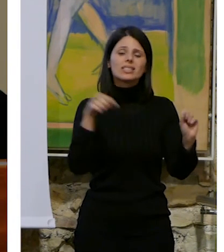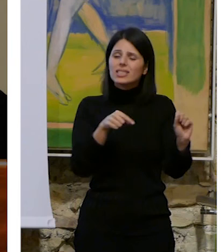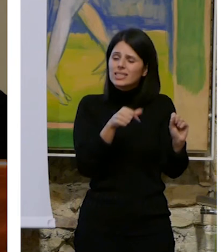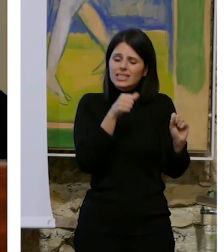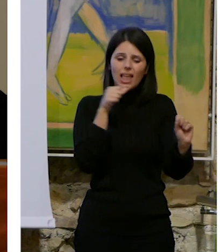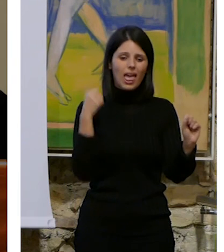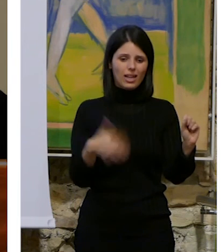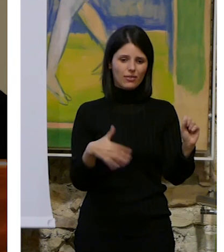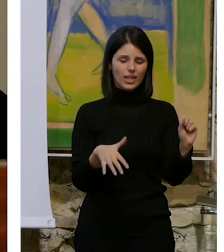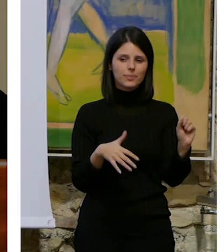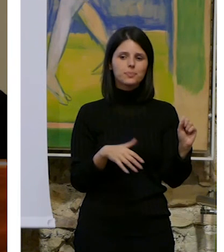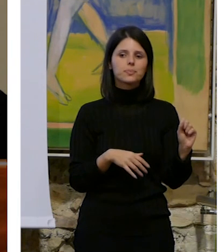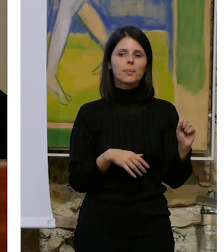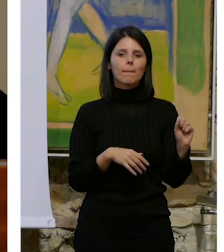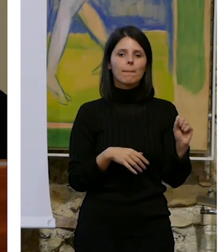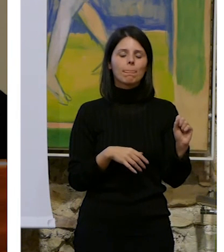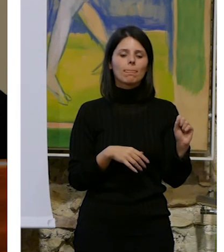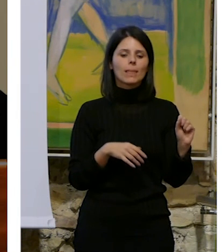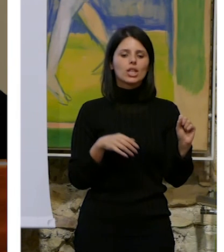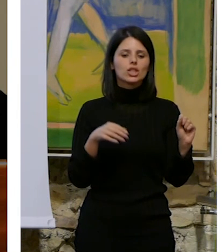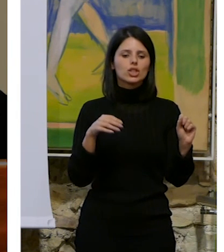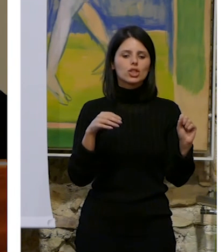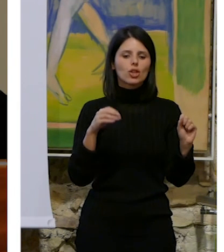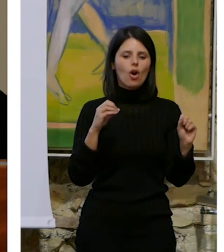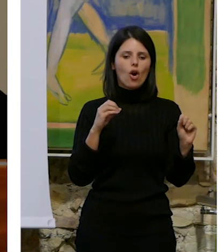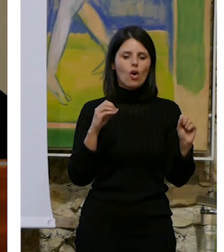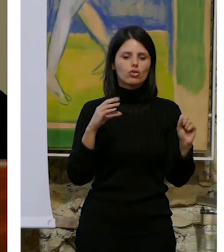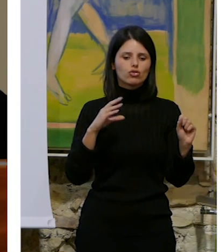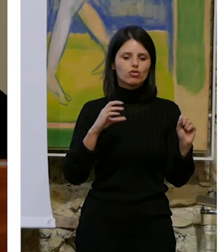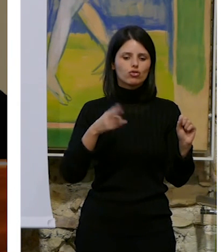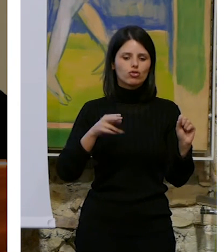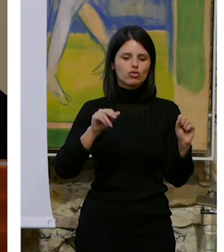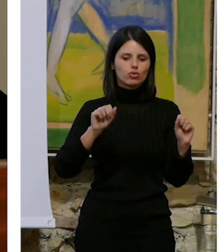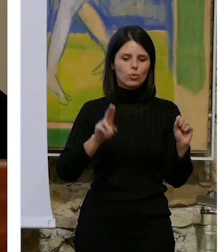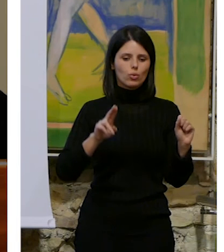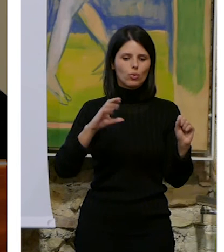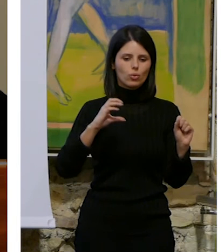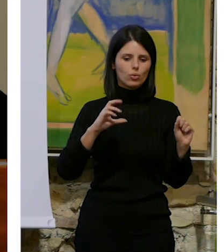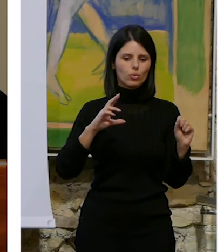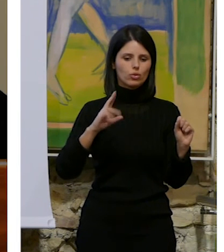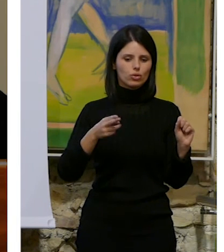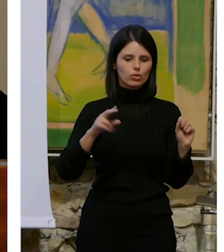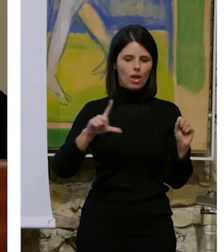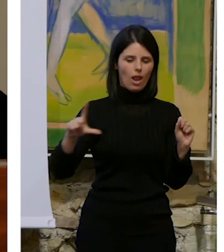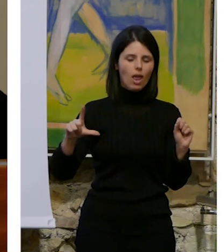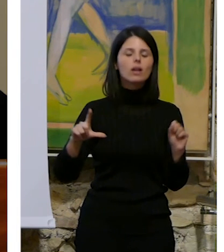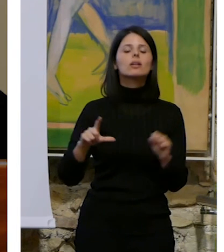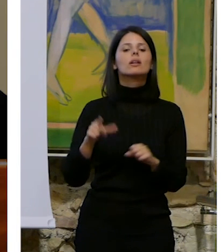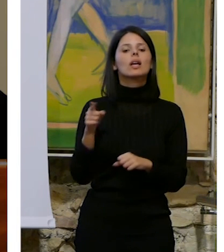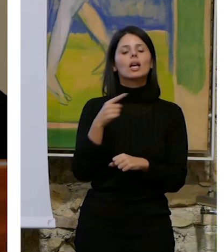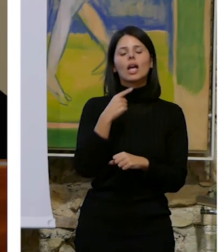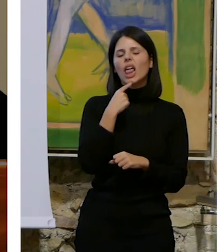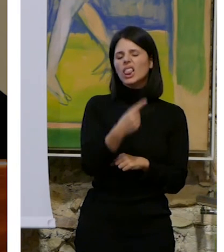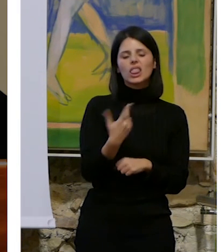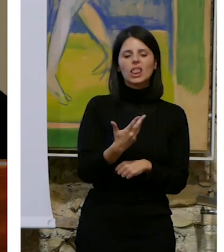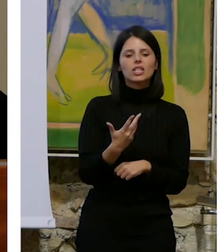necessaria. Sir Winston Churchill diceva: la democrazia è il peggiore dei governi eccetto gli altri, cioè comunque